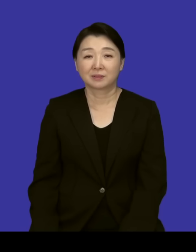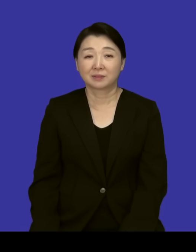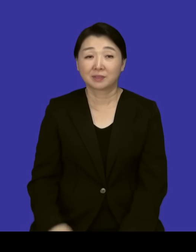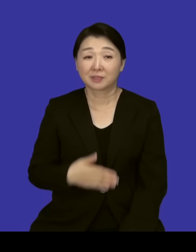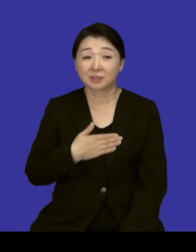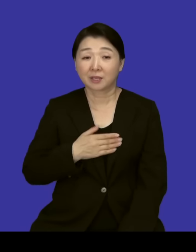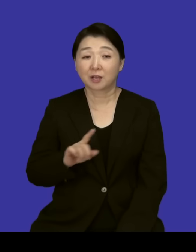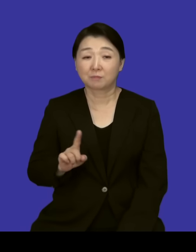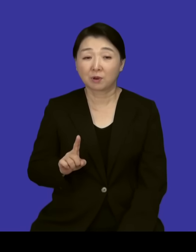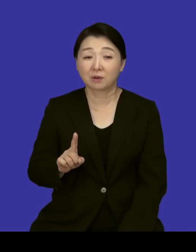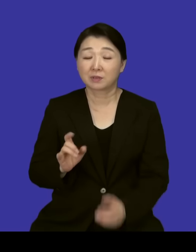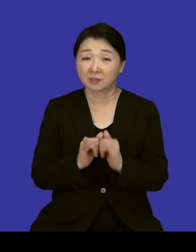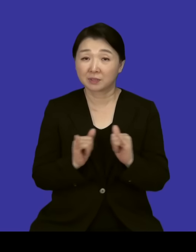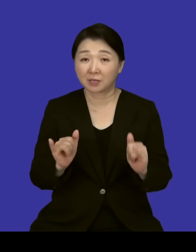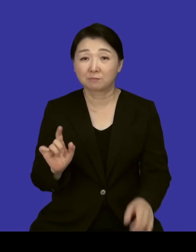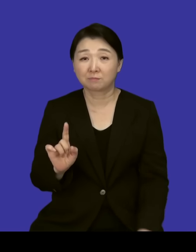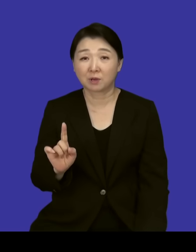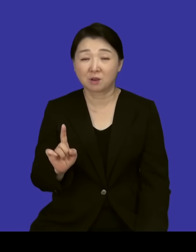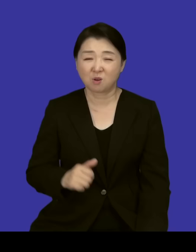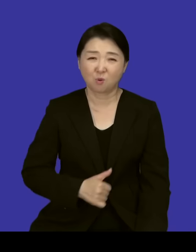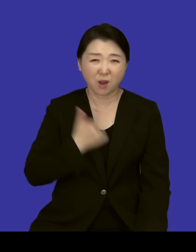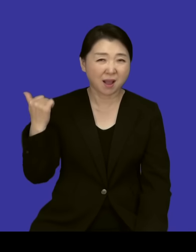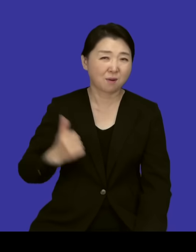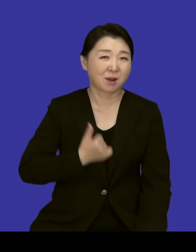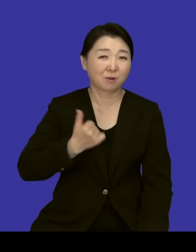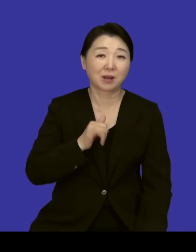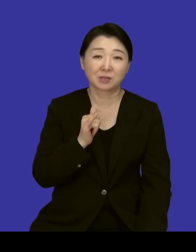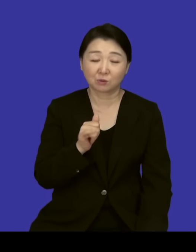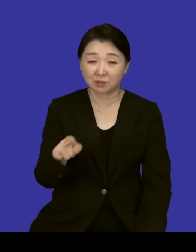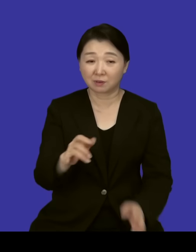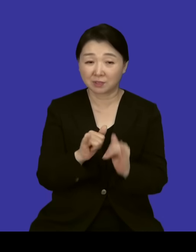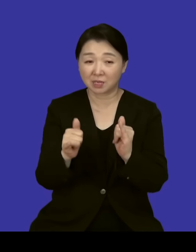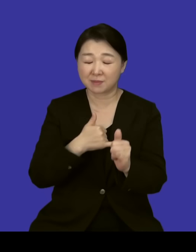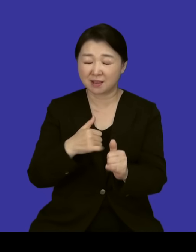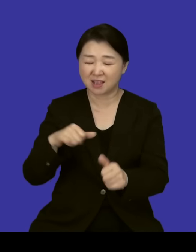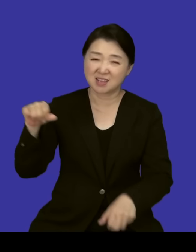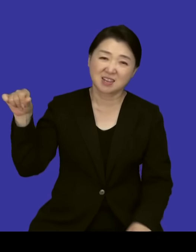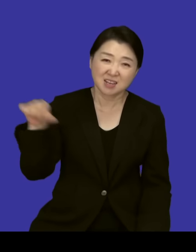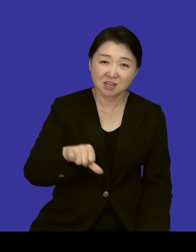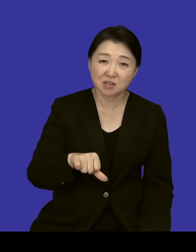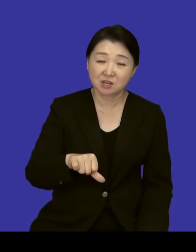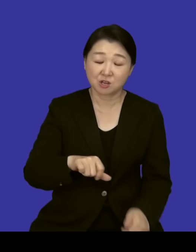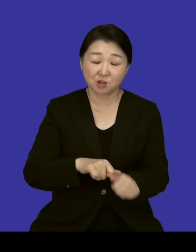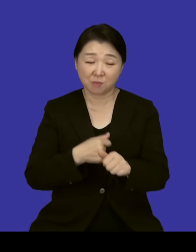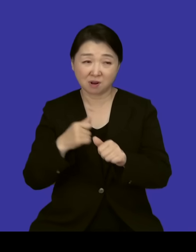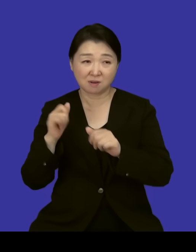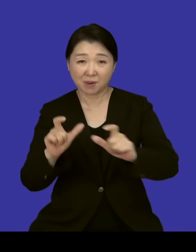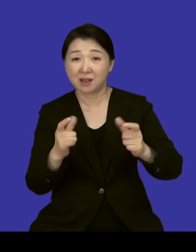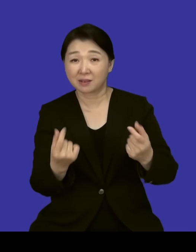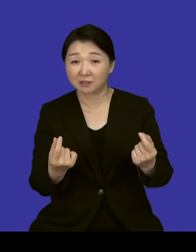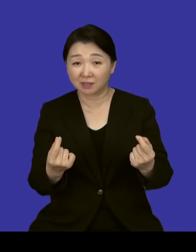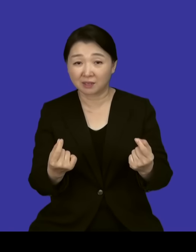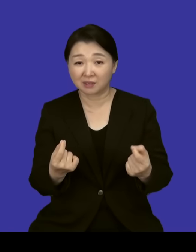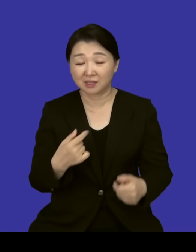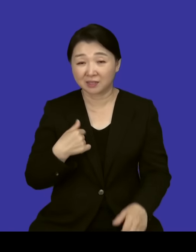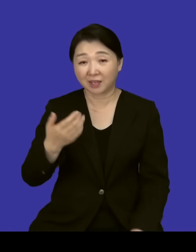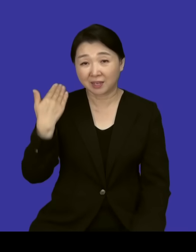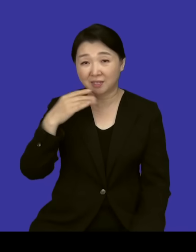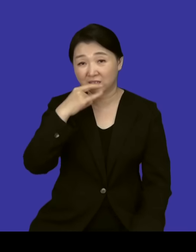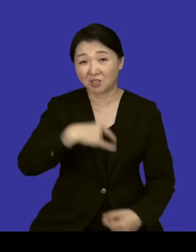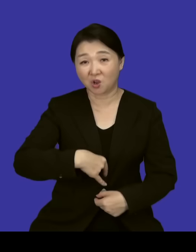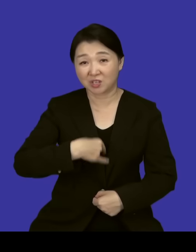내가 뭔가 그 사람한테 화풀이를 하고 저 사람 내가 응징해 줘야 될 것 같은데 옛날에 제가 약간 좀